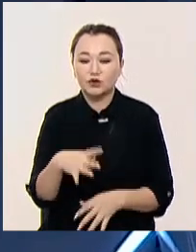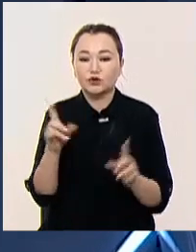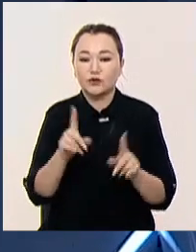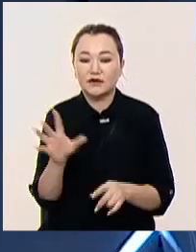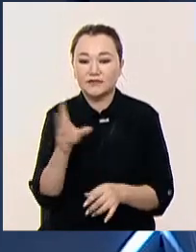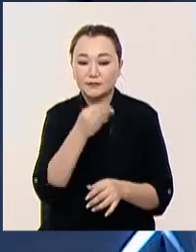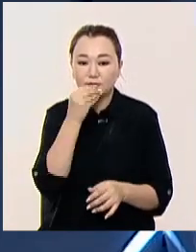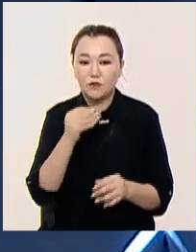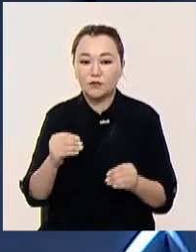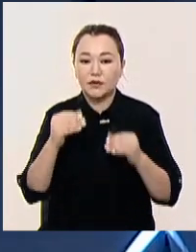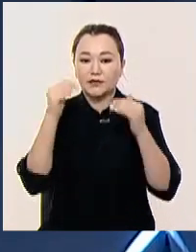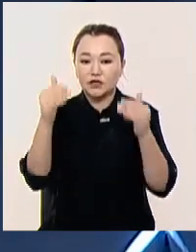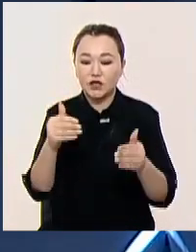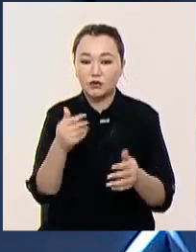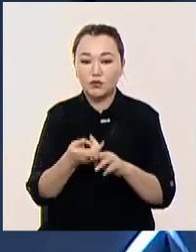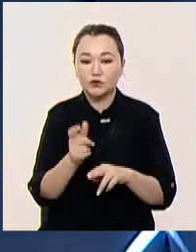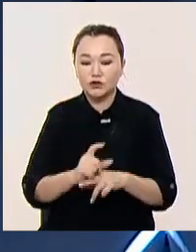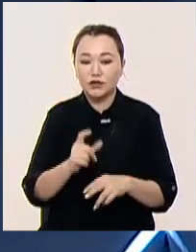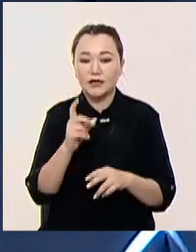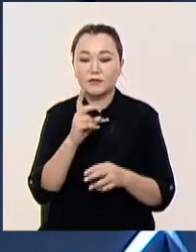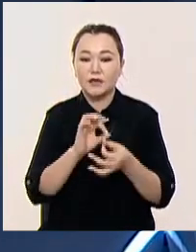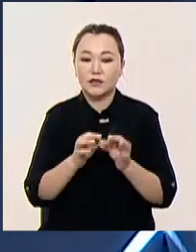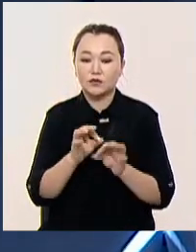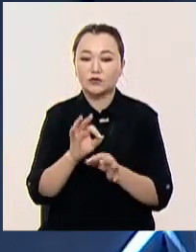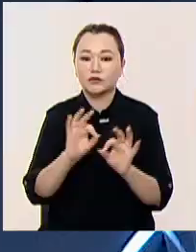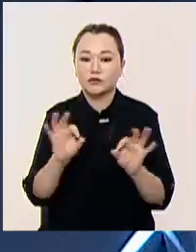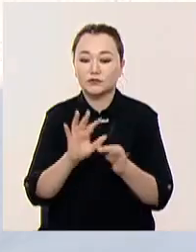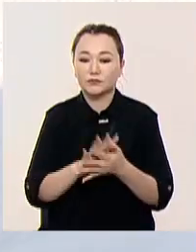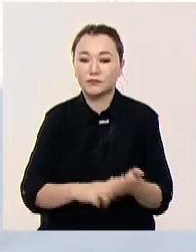все продукты заметно подорожали. Нина Шапо продолжит.